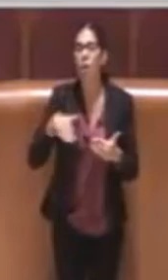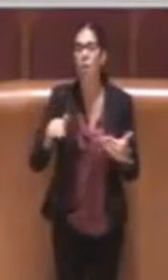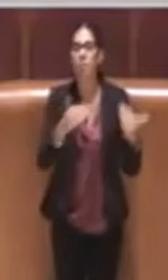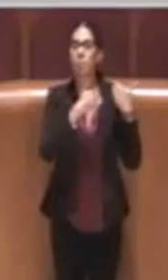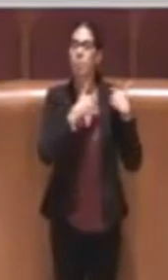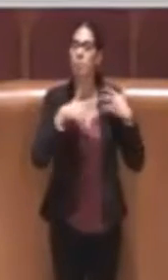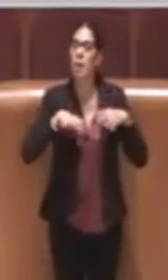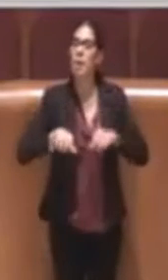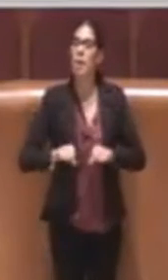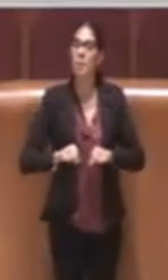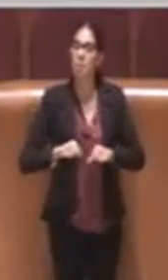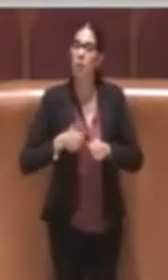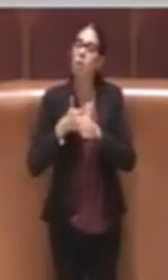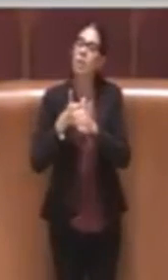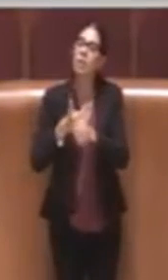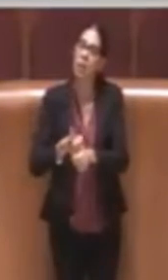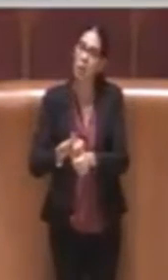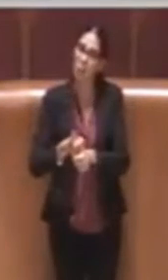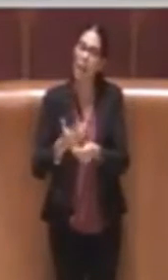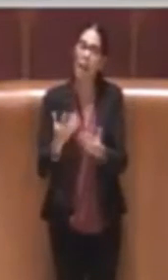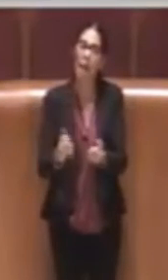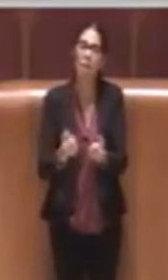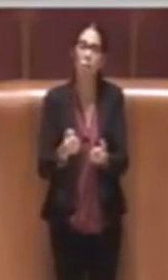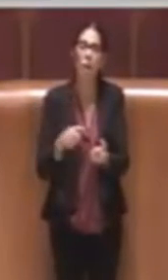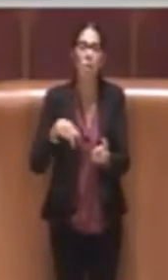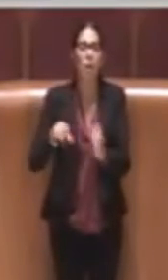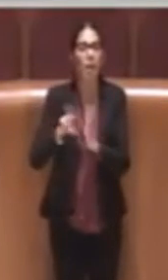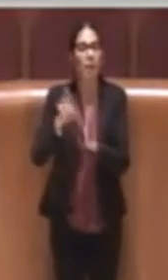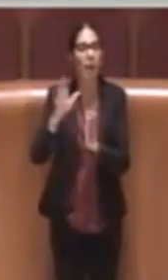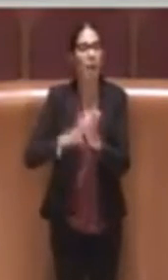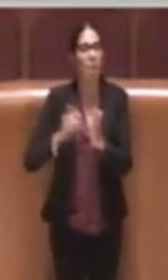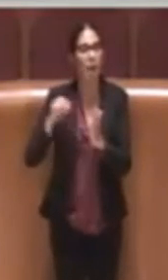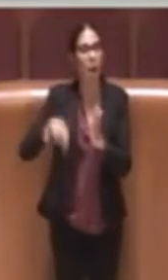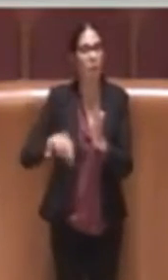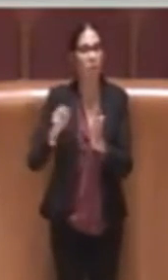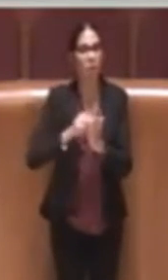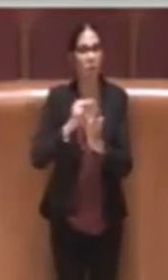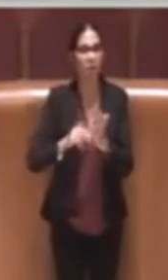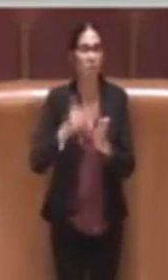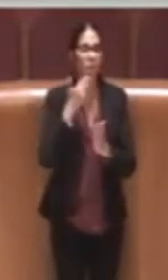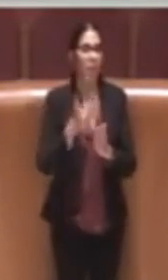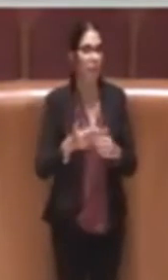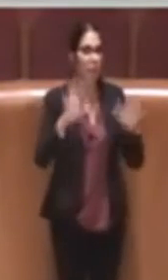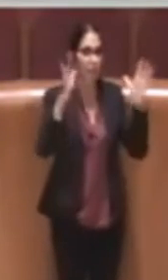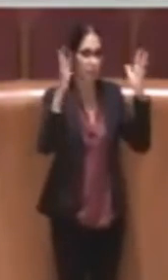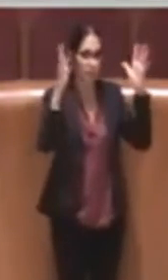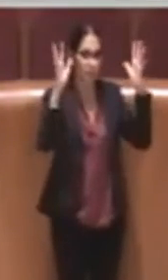l'impegno di seguire l'attuazione della delibera che oggi andiamo a votare. Grazie.